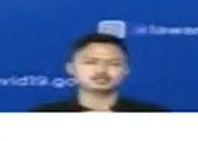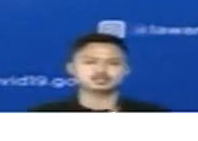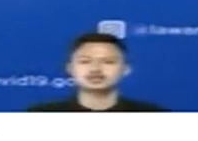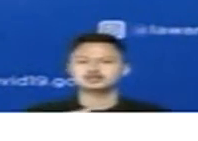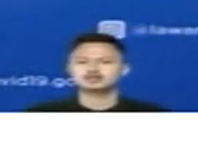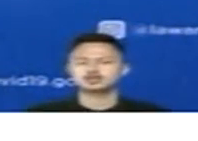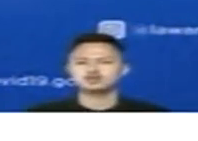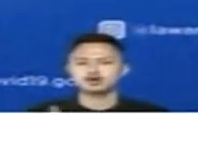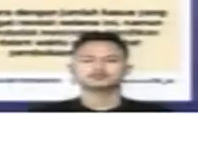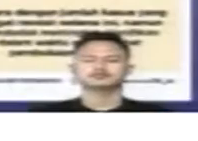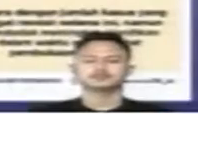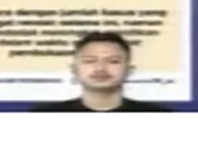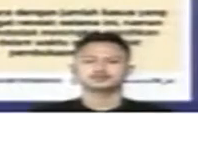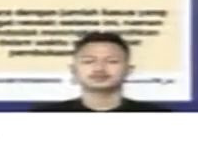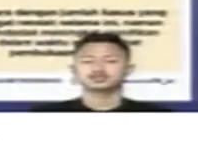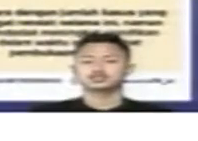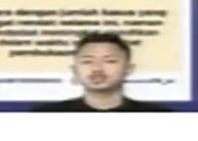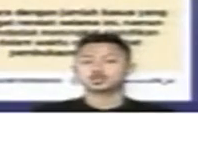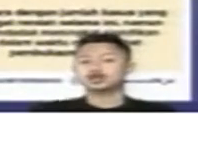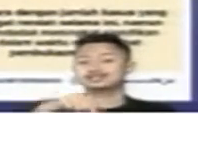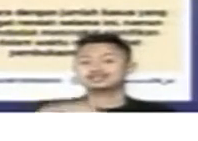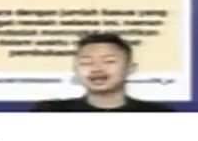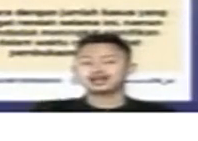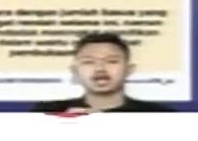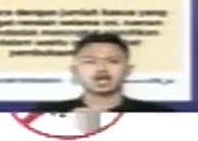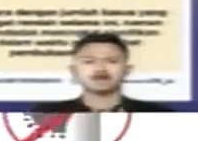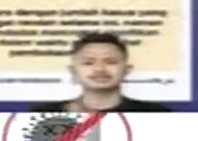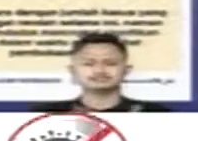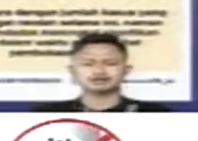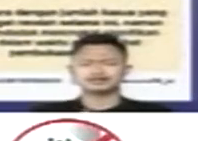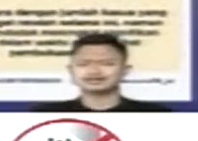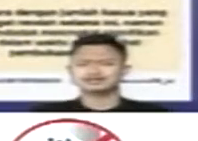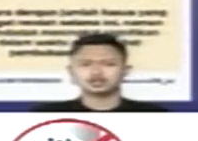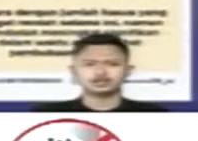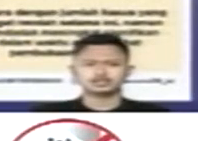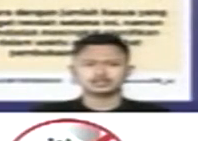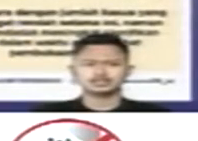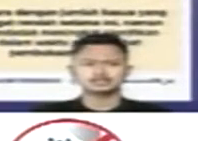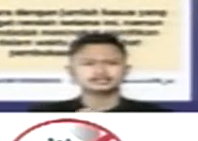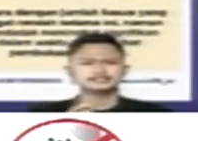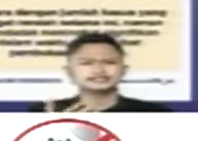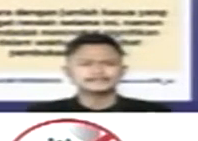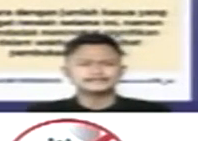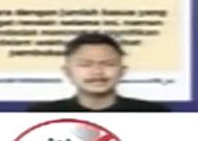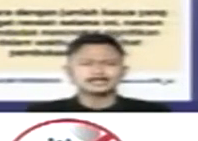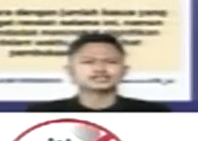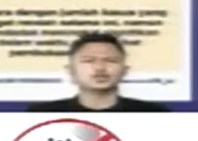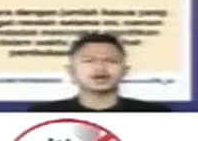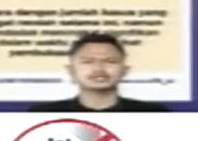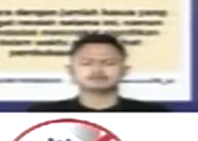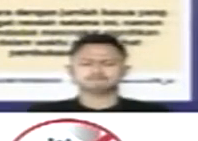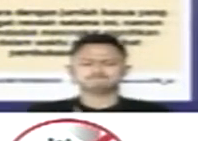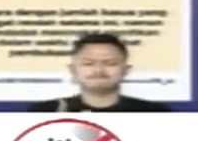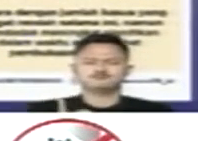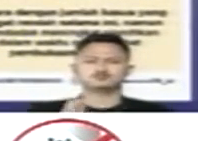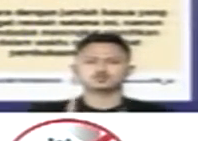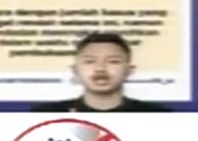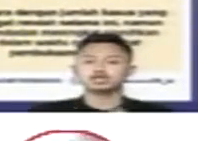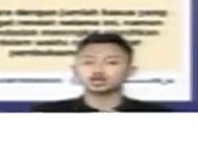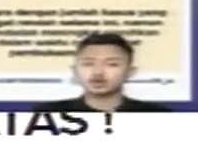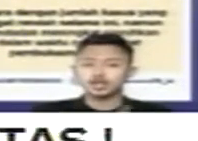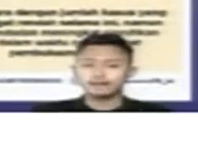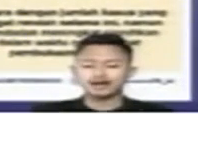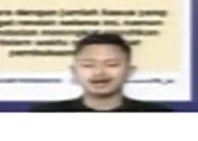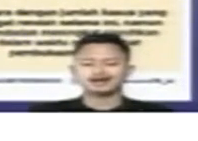mulai kembali berjalan, bahkan meliputi pelaksanaan kegiatan berskala nasional dan persiapan kegiatan berskala internasional. Hal ini yang